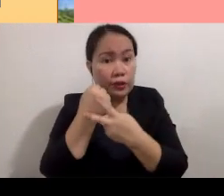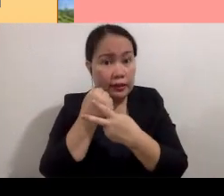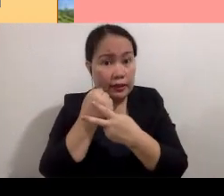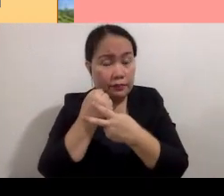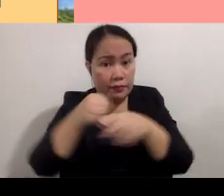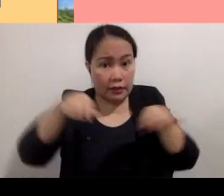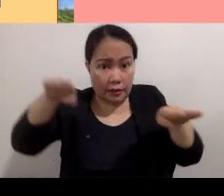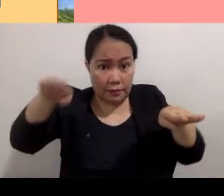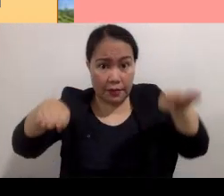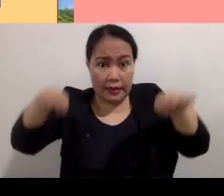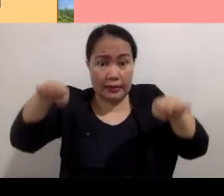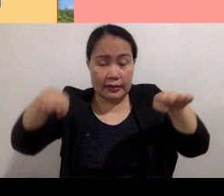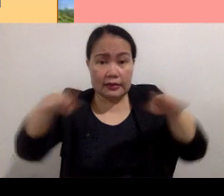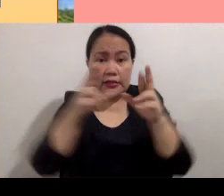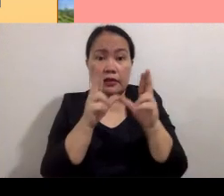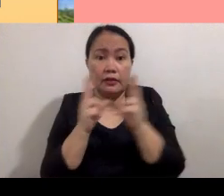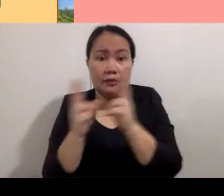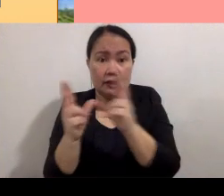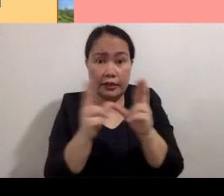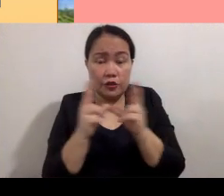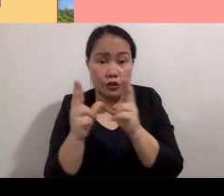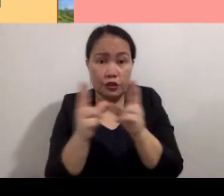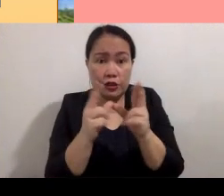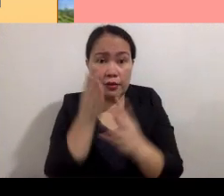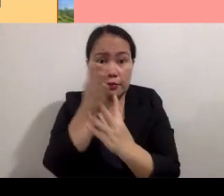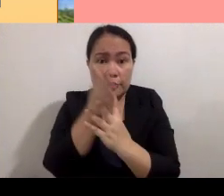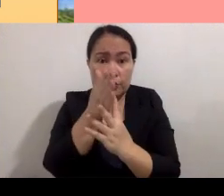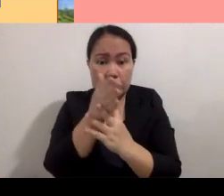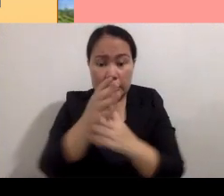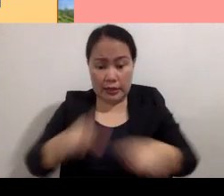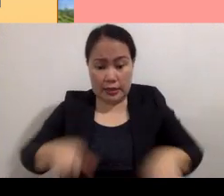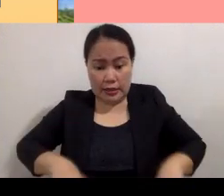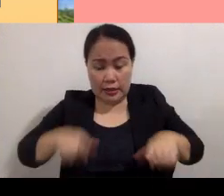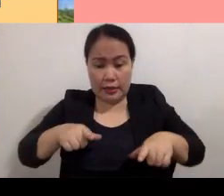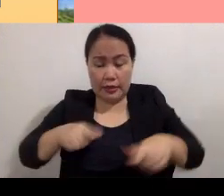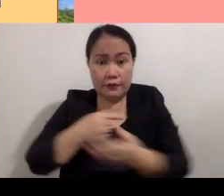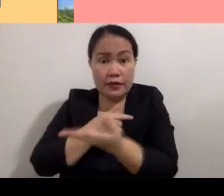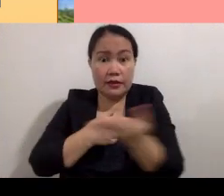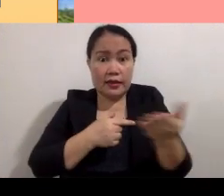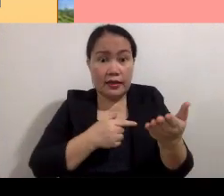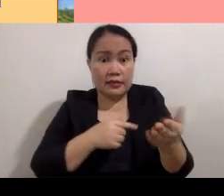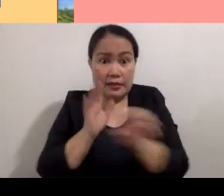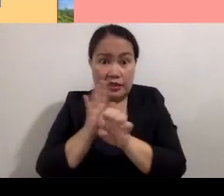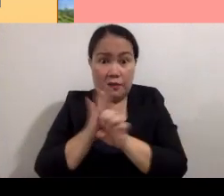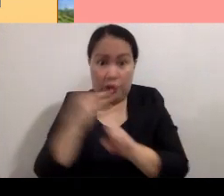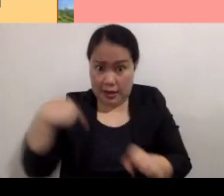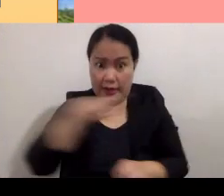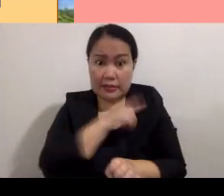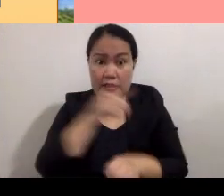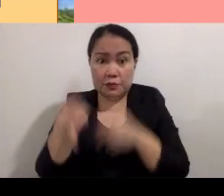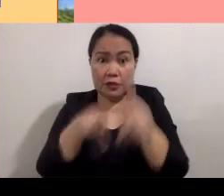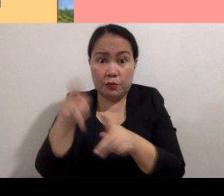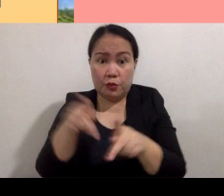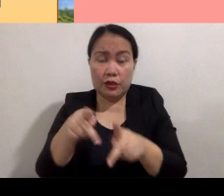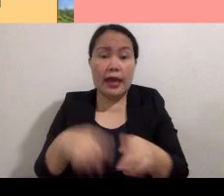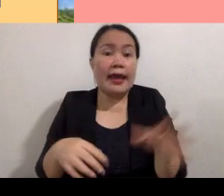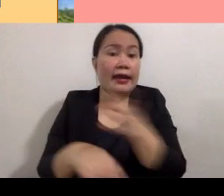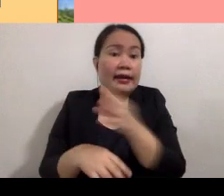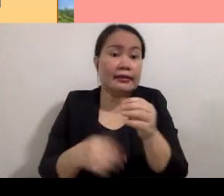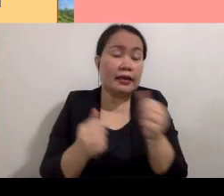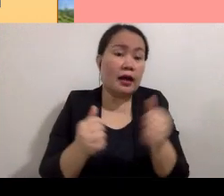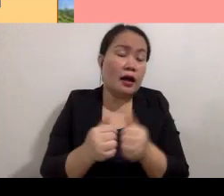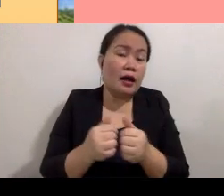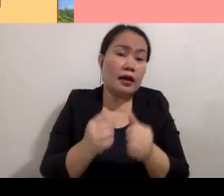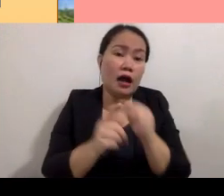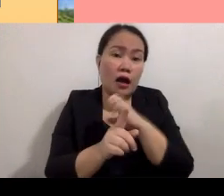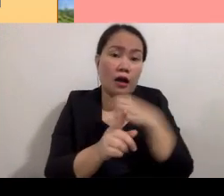upang mapanatili ang balansing ugnayan sa pagitan ng mga bagay na may buhay kagaya natin at ng